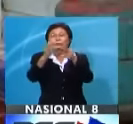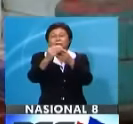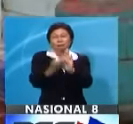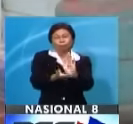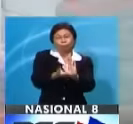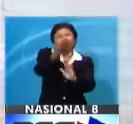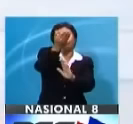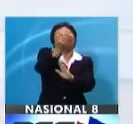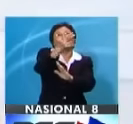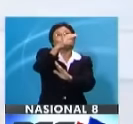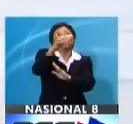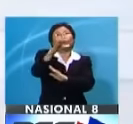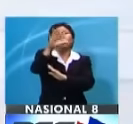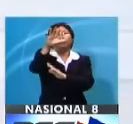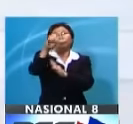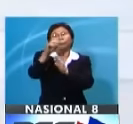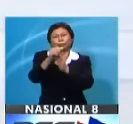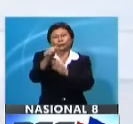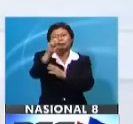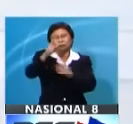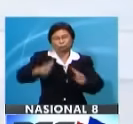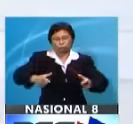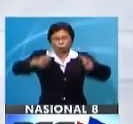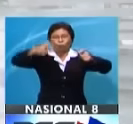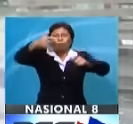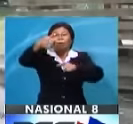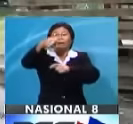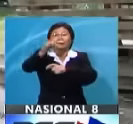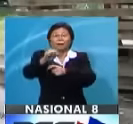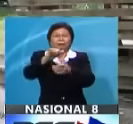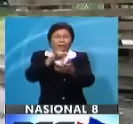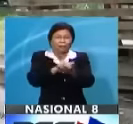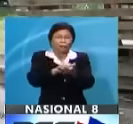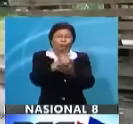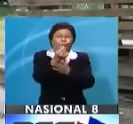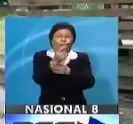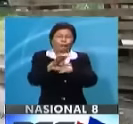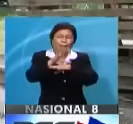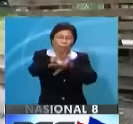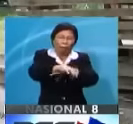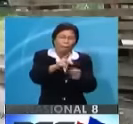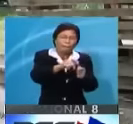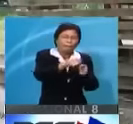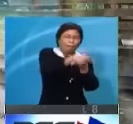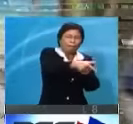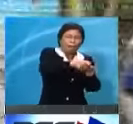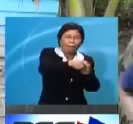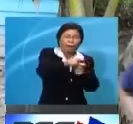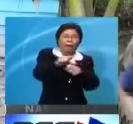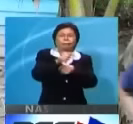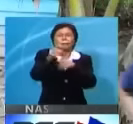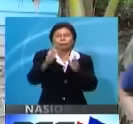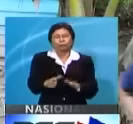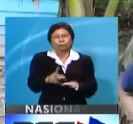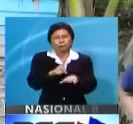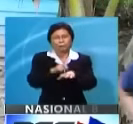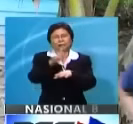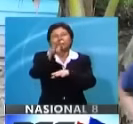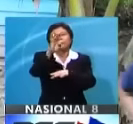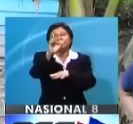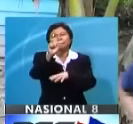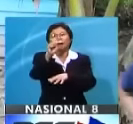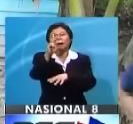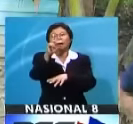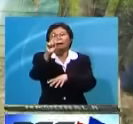melambung sehingga RM250 setong. Itulah nilai yang terpaksa dibayar pengguna di daerah berkelalang